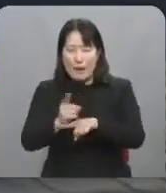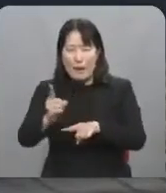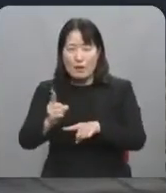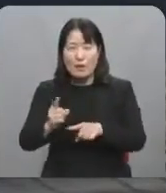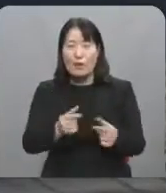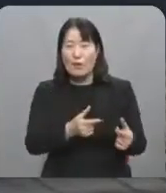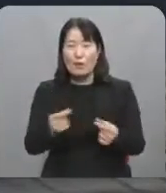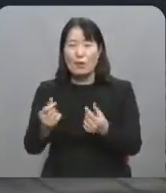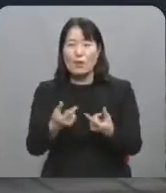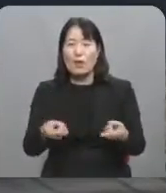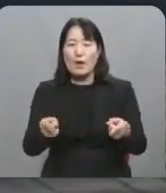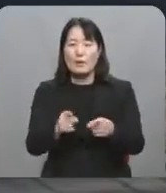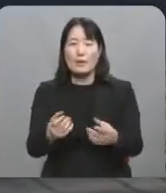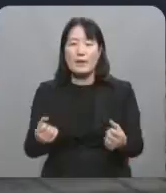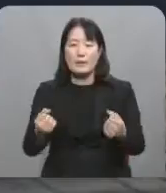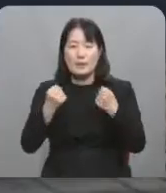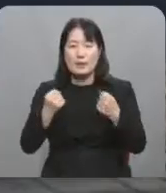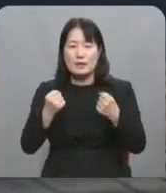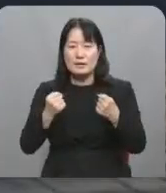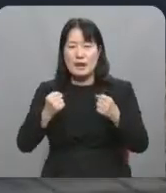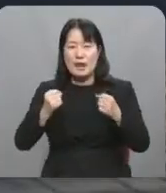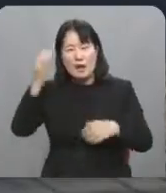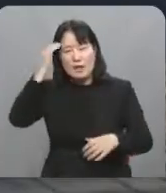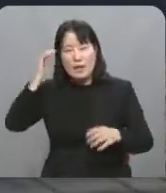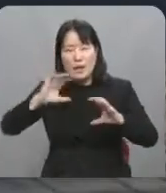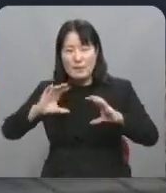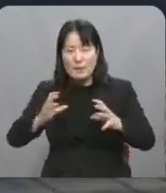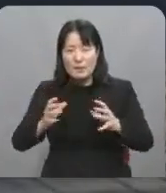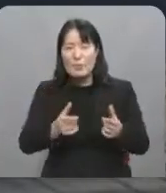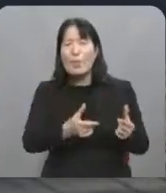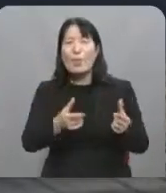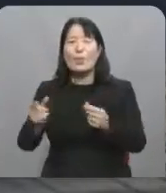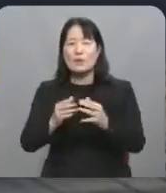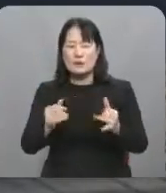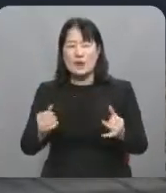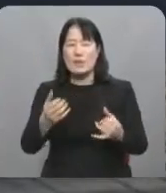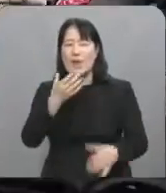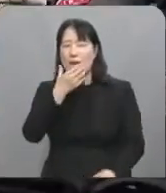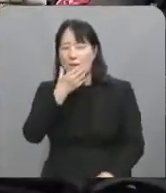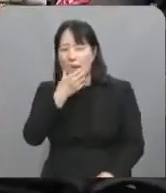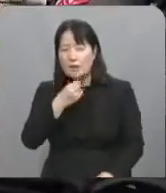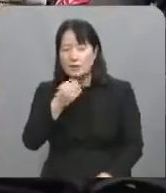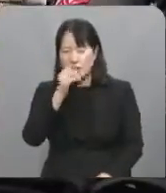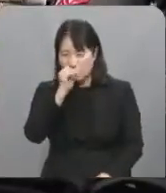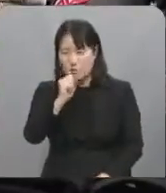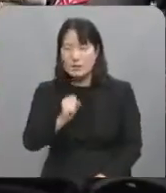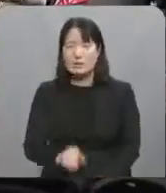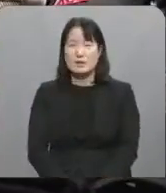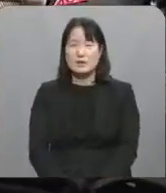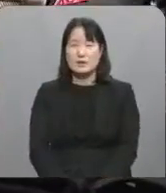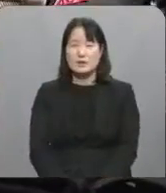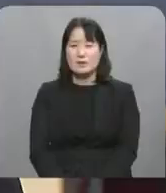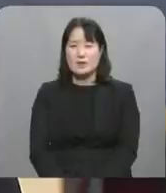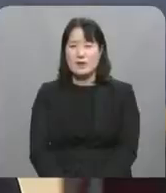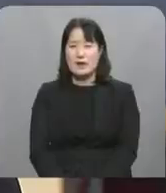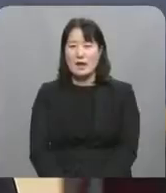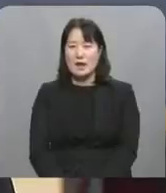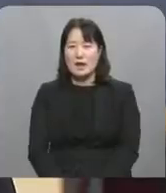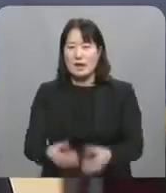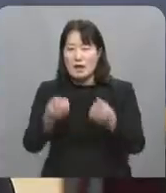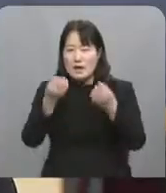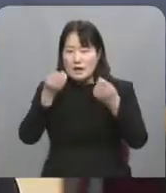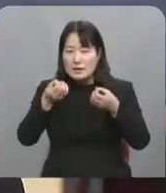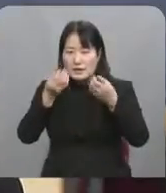같이 힘을 합쳐서 우리나라도 모든 사람이 행복했으면 좋겠어요. 새해에는 정말